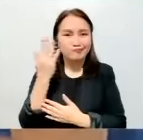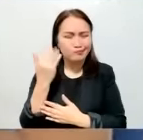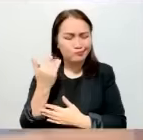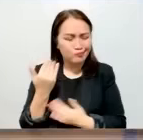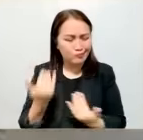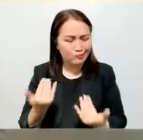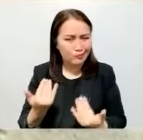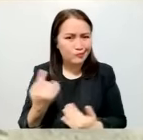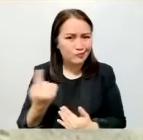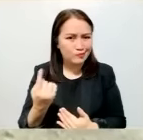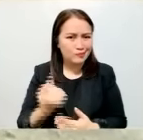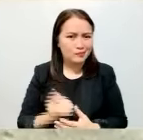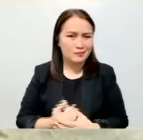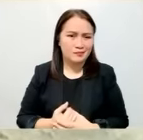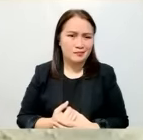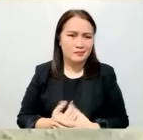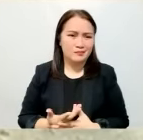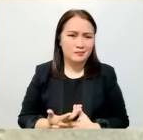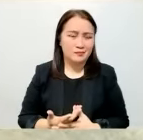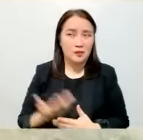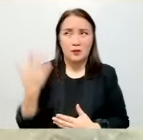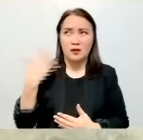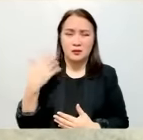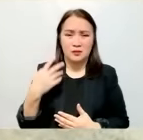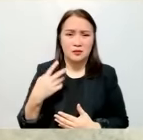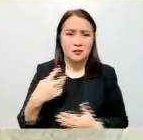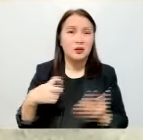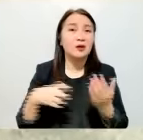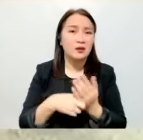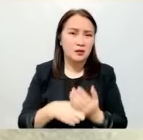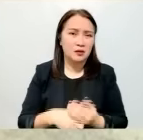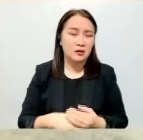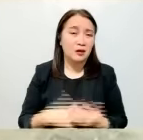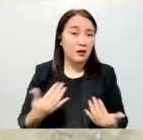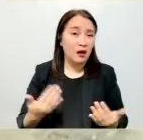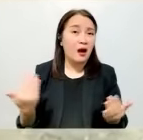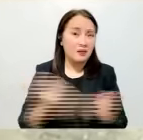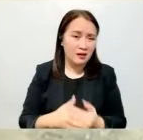sinisita? Tsaka natikita kami noong isang araw, tikit na naman uli ngayon.